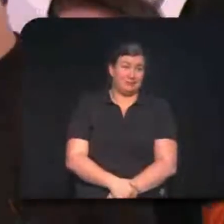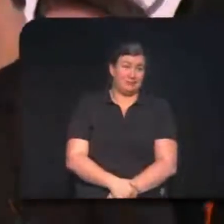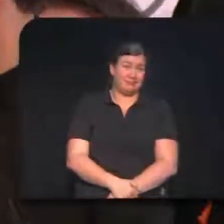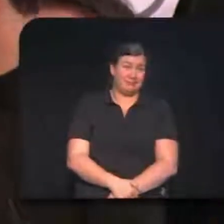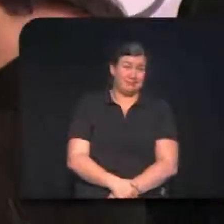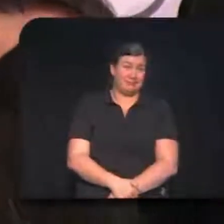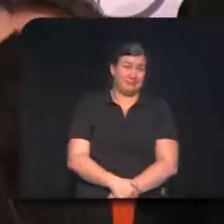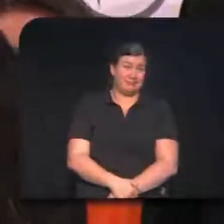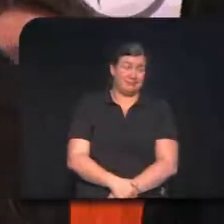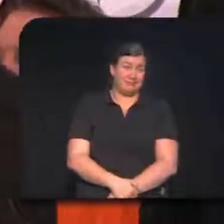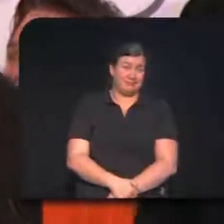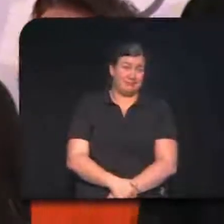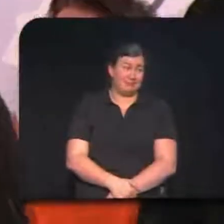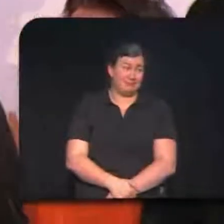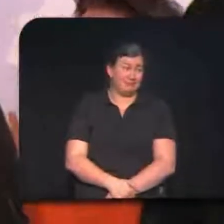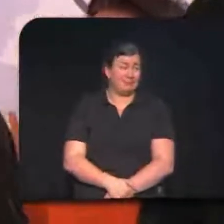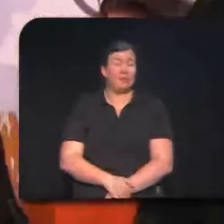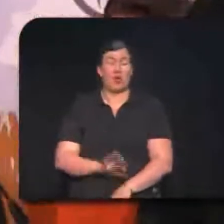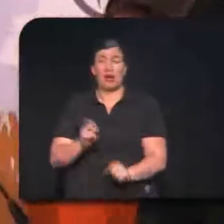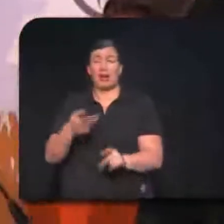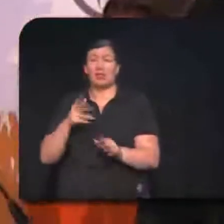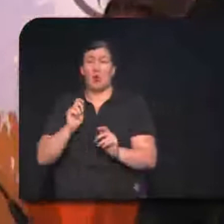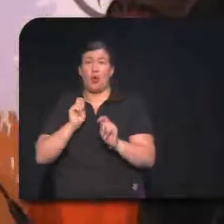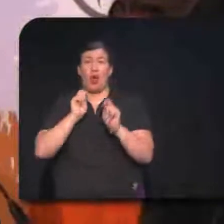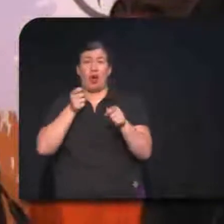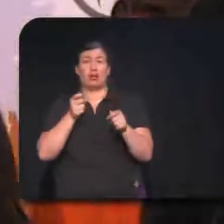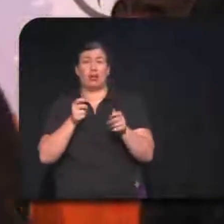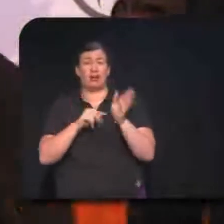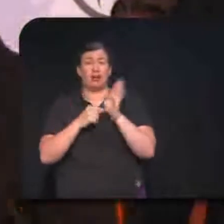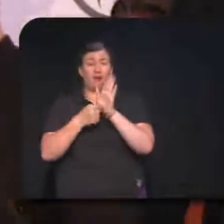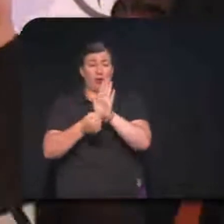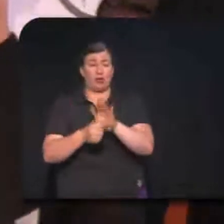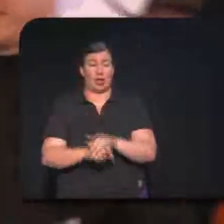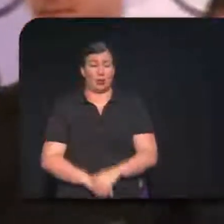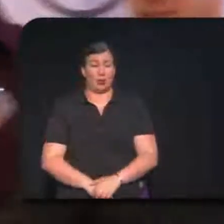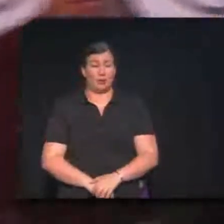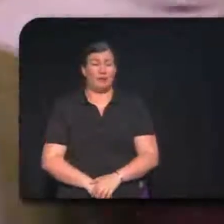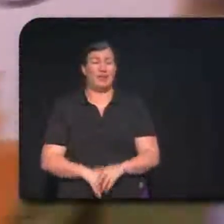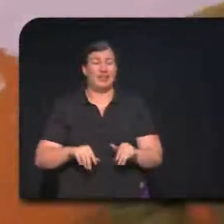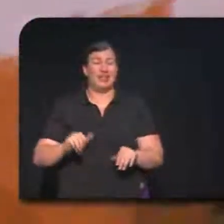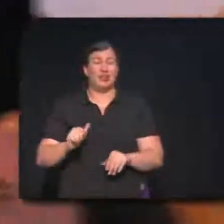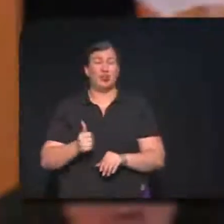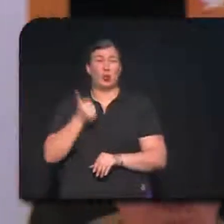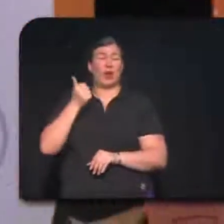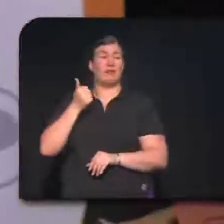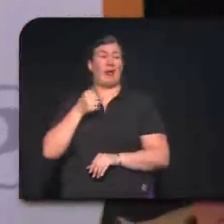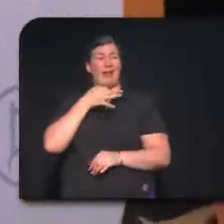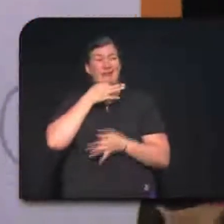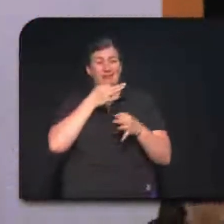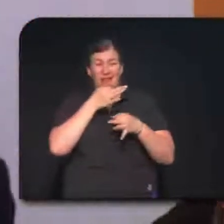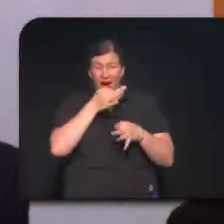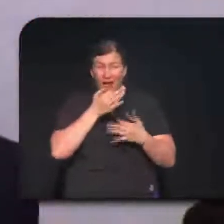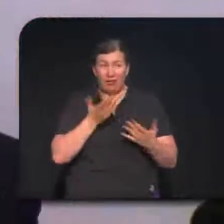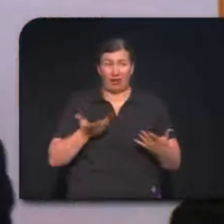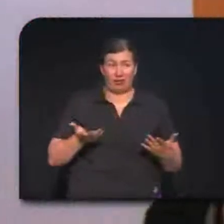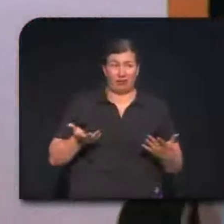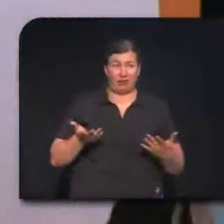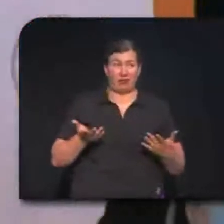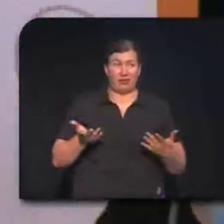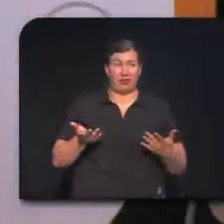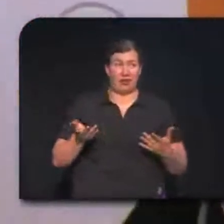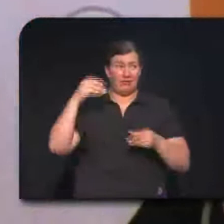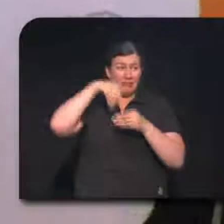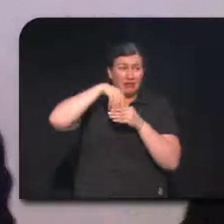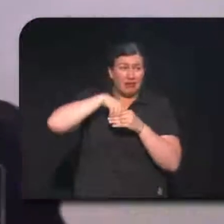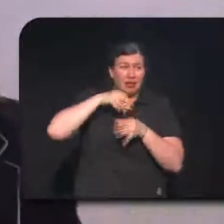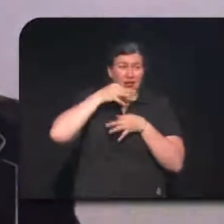so das war es mit der antragsvorstellung Bitte oben bleiben wir kommen jetzt erstmal zu fragen zum Antrag vielleicht können da noch Punkte geklärt werden die jetzt nicht